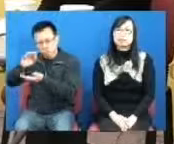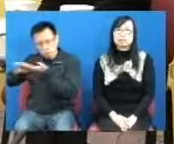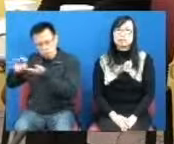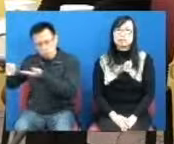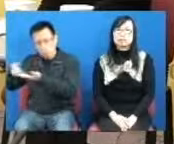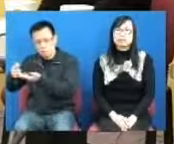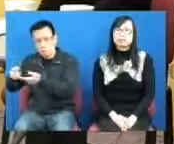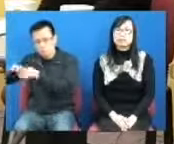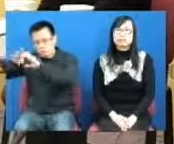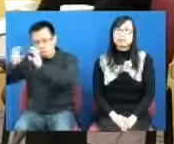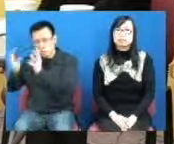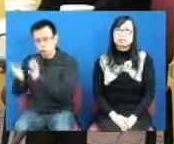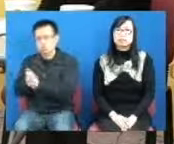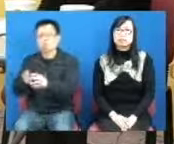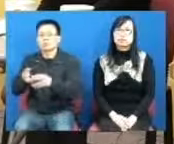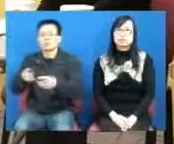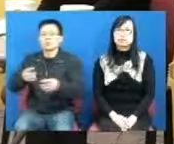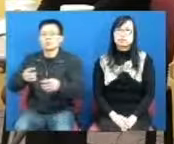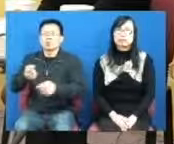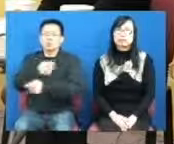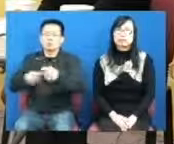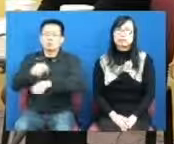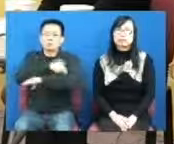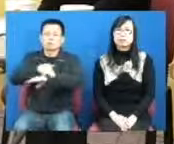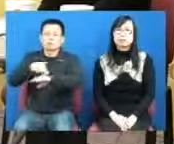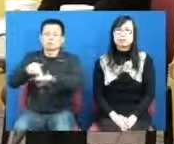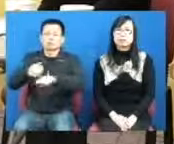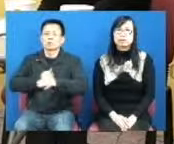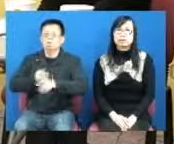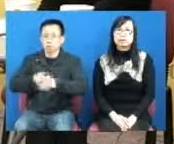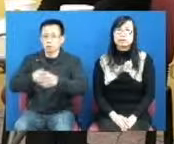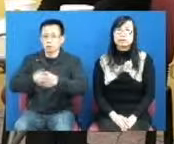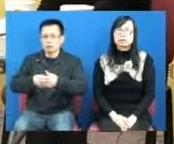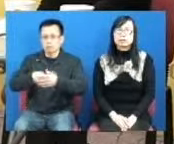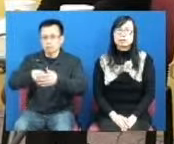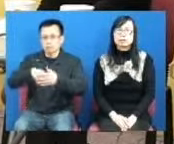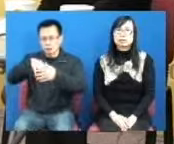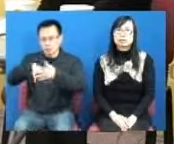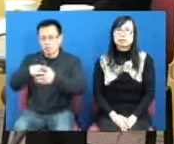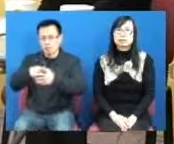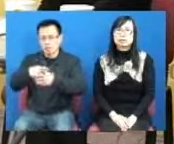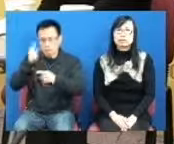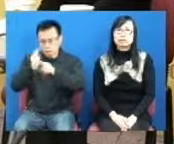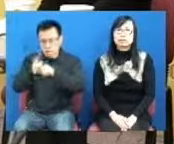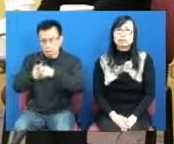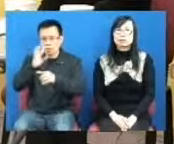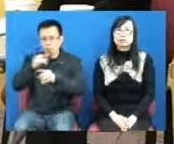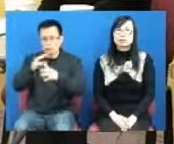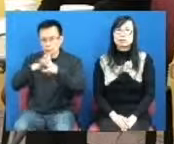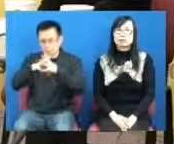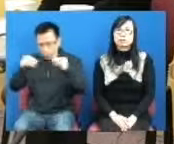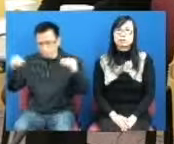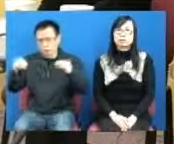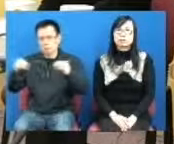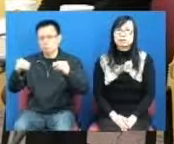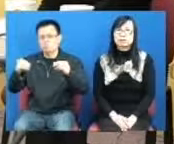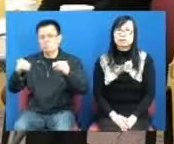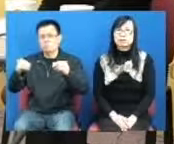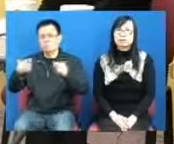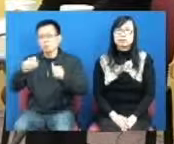個財政預算案特別是這一部份他是不是解決到我們一開始